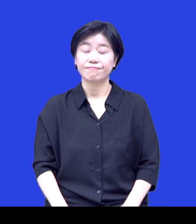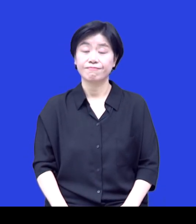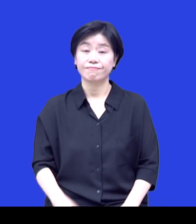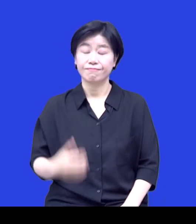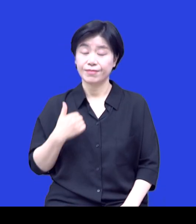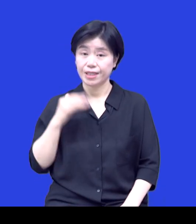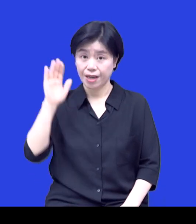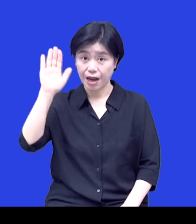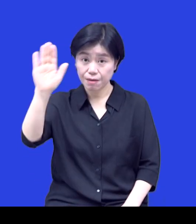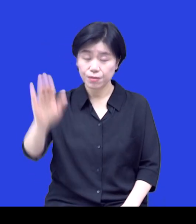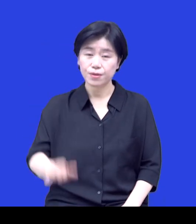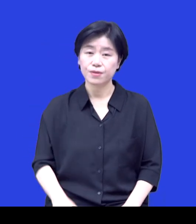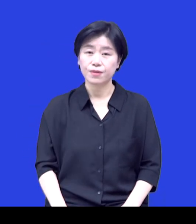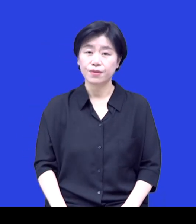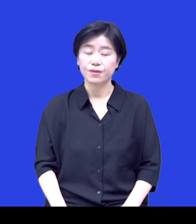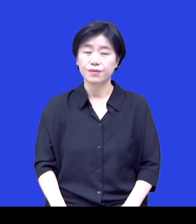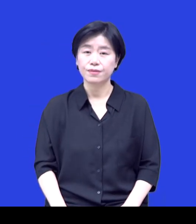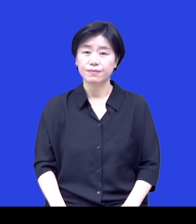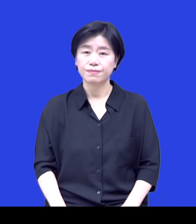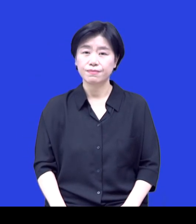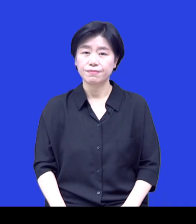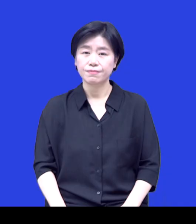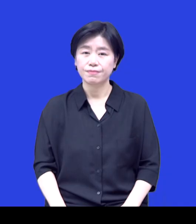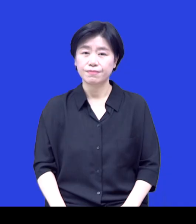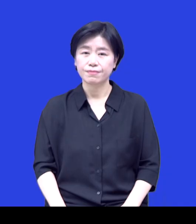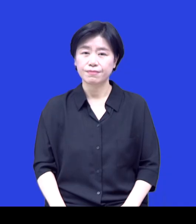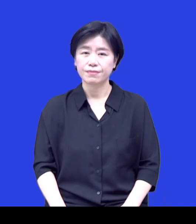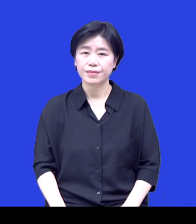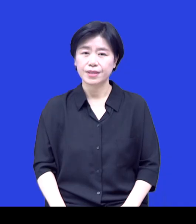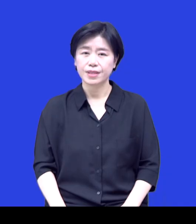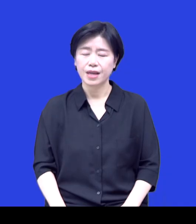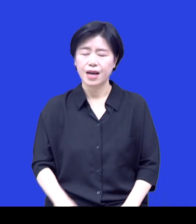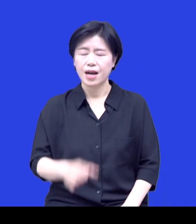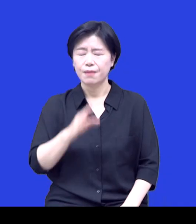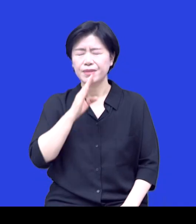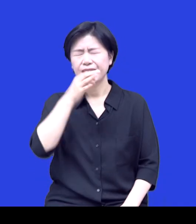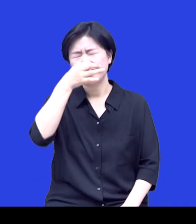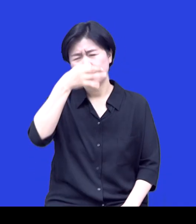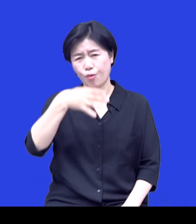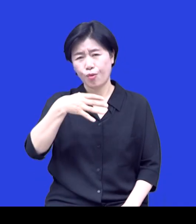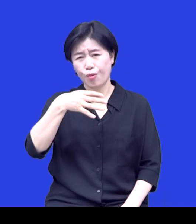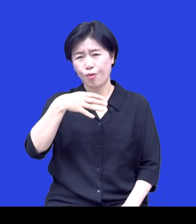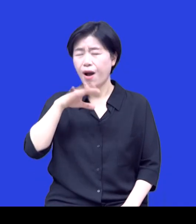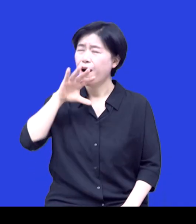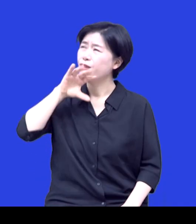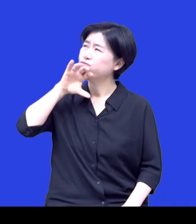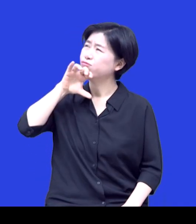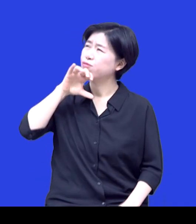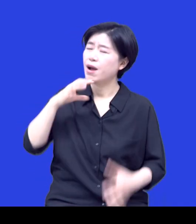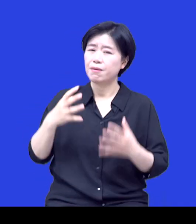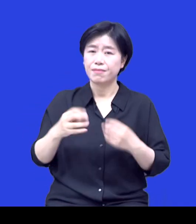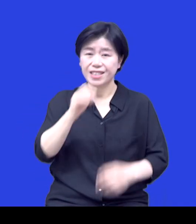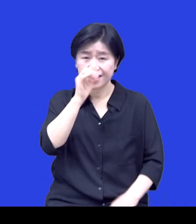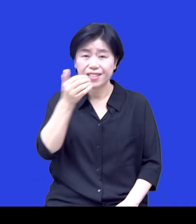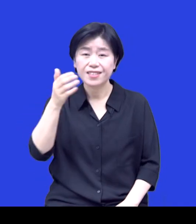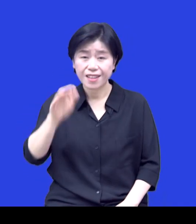다시는 제가 그때 너무 목회 로드가 힘들어가지고 네. 좀 툴툴거렸는데 네, 네.